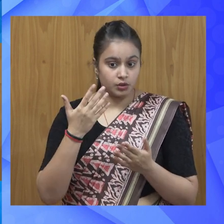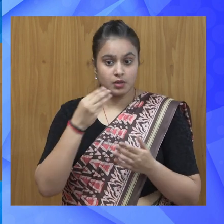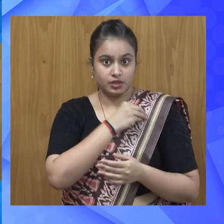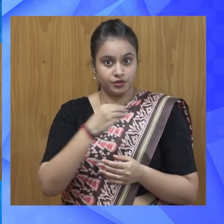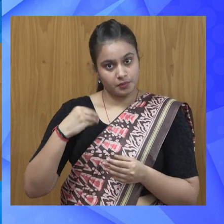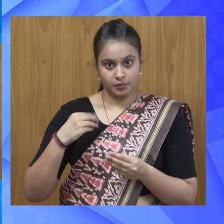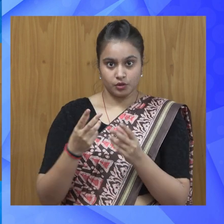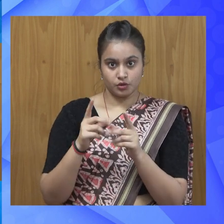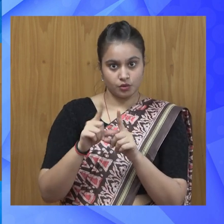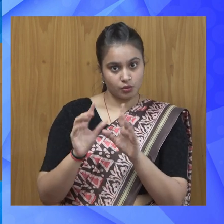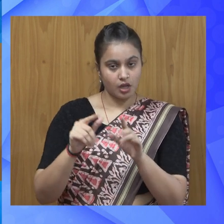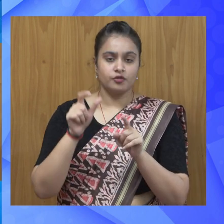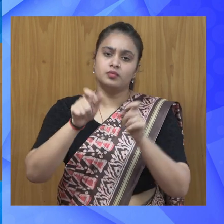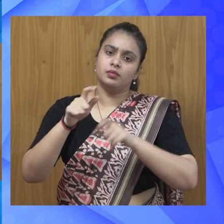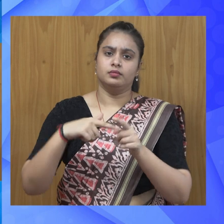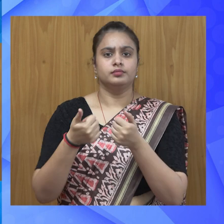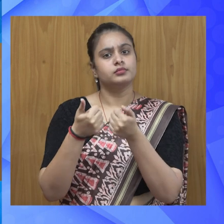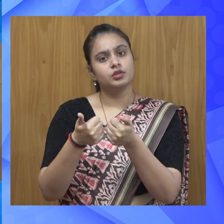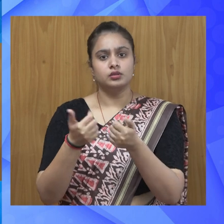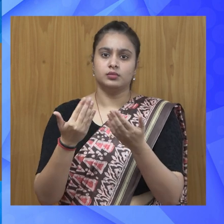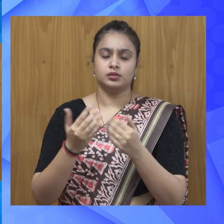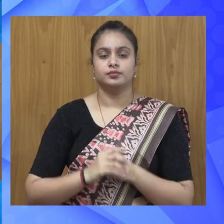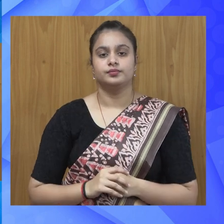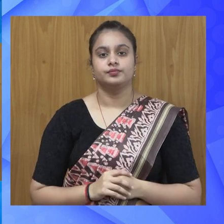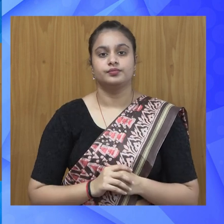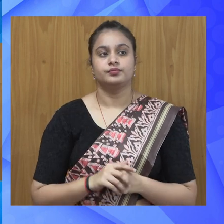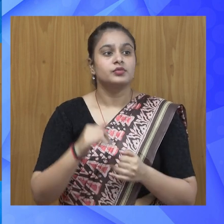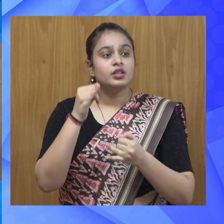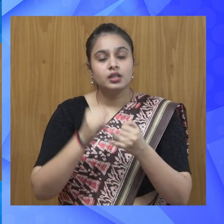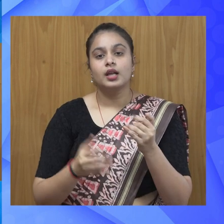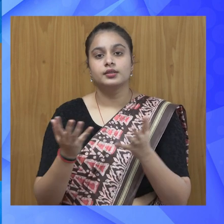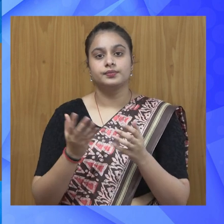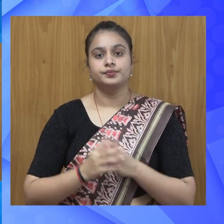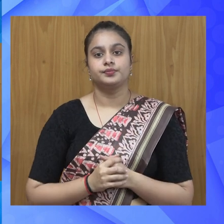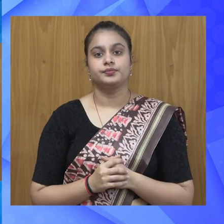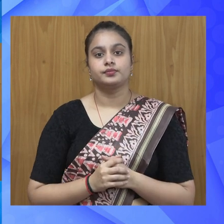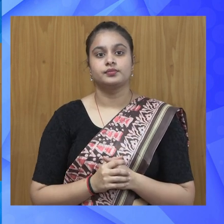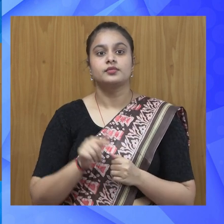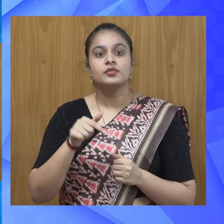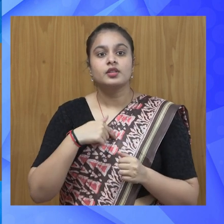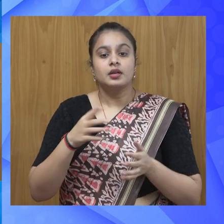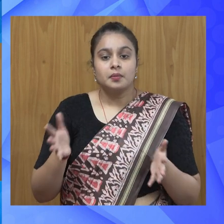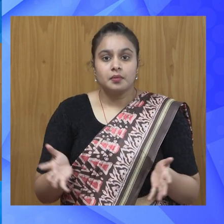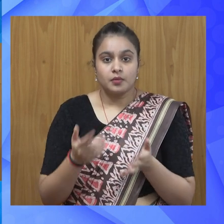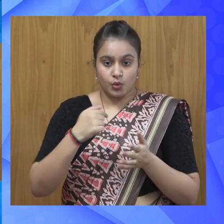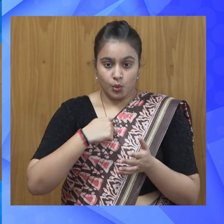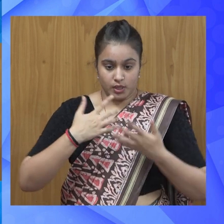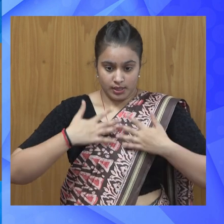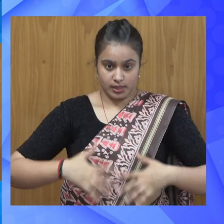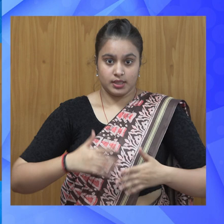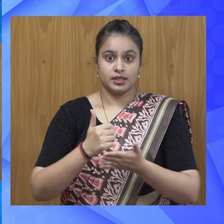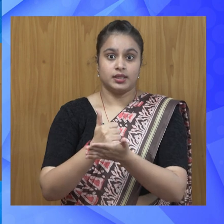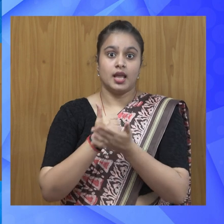करते हैं तो वो व्यक्ति पूरी तरह से ठीक हो जाते हैं। अब आते हैं लास्ट पार्ट में, जहाँ पे हमें कैसे प्रमोट करना है, कैसे अपना ध्यान रखना